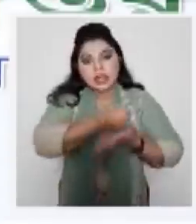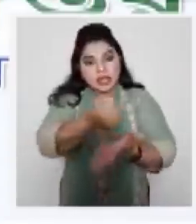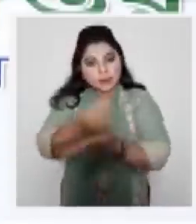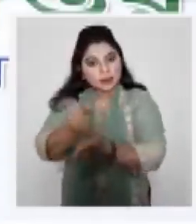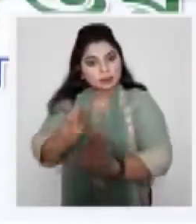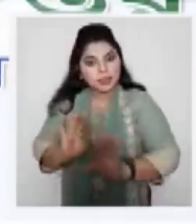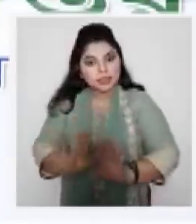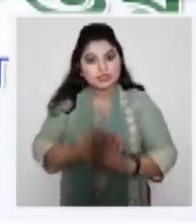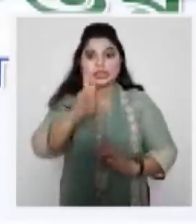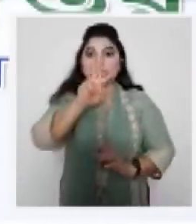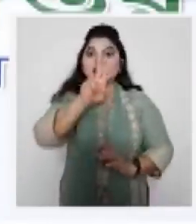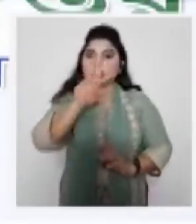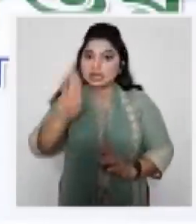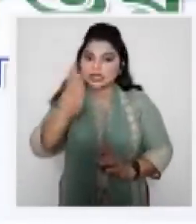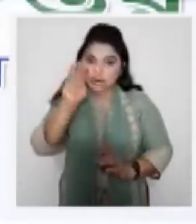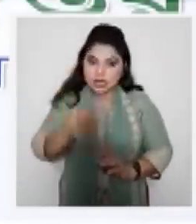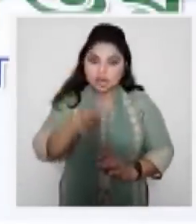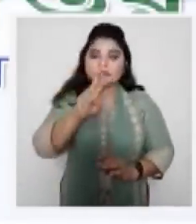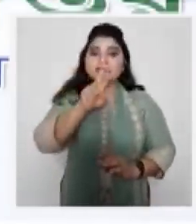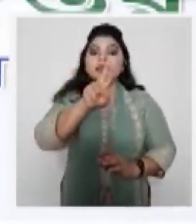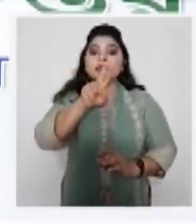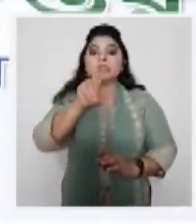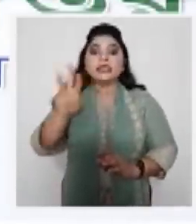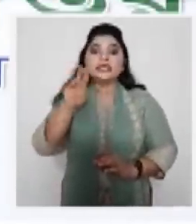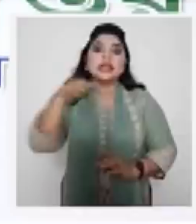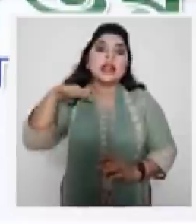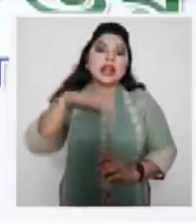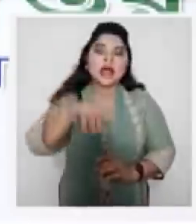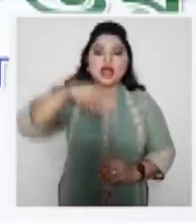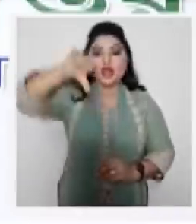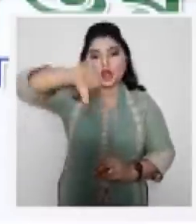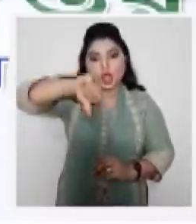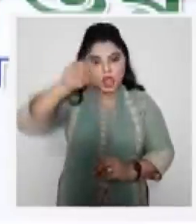এখানে উল্লেখ্য এবং বিতরণ হয়েছে এ পর্যন্ত